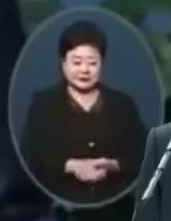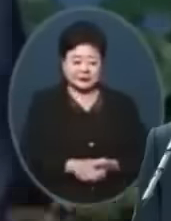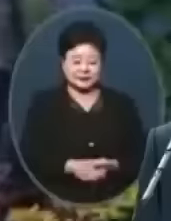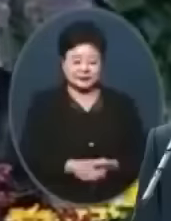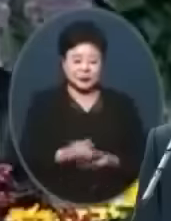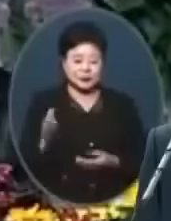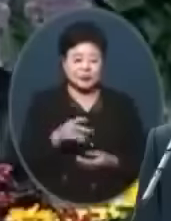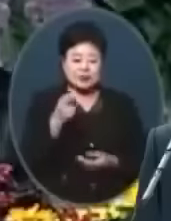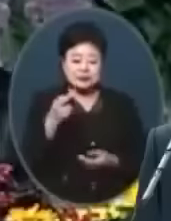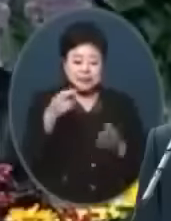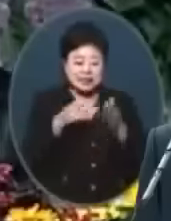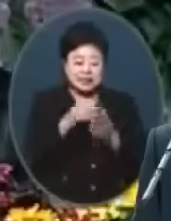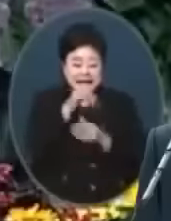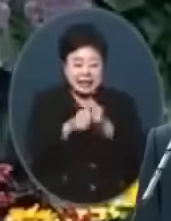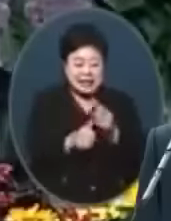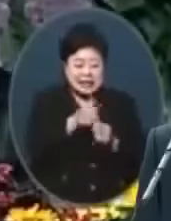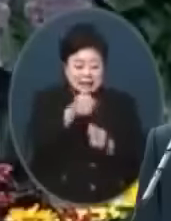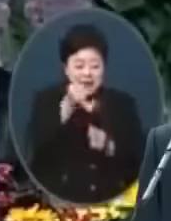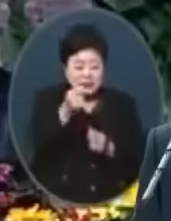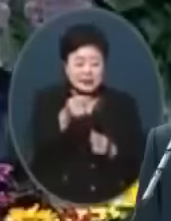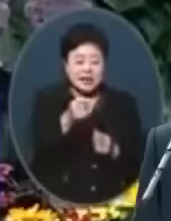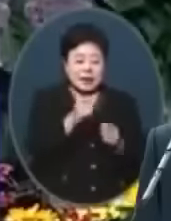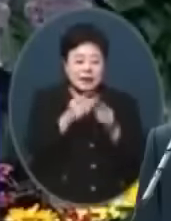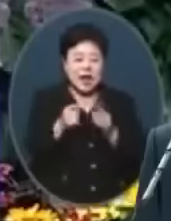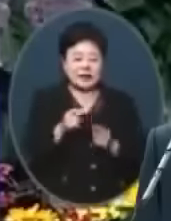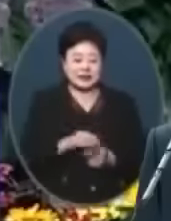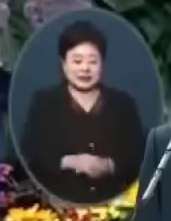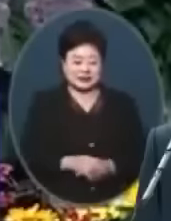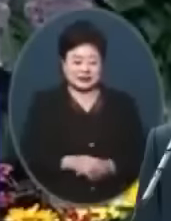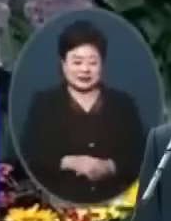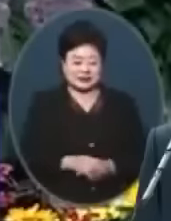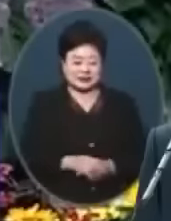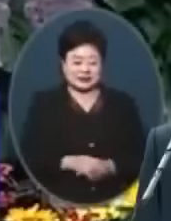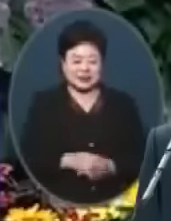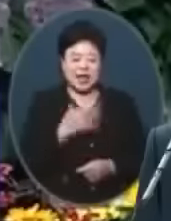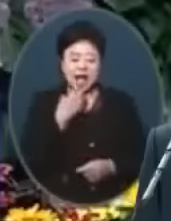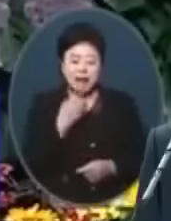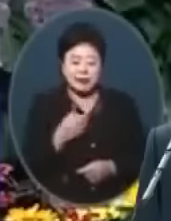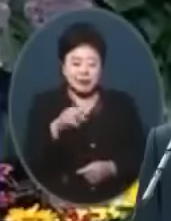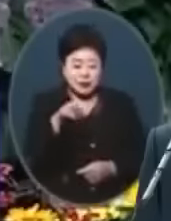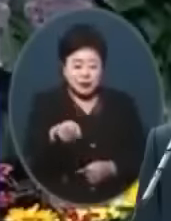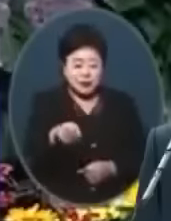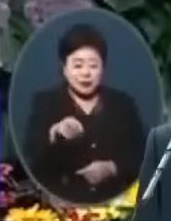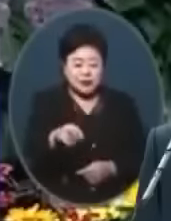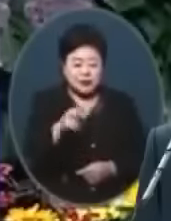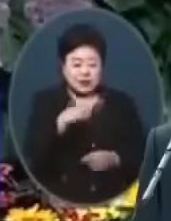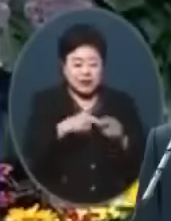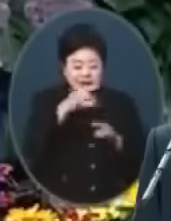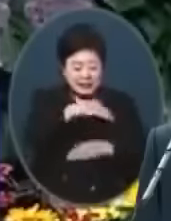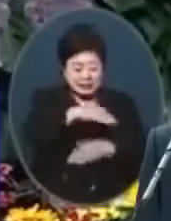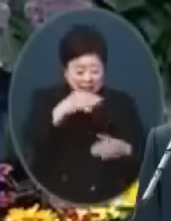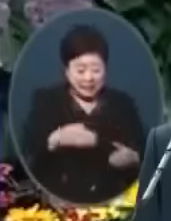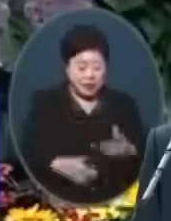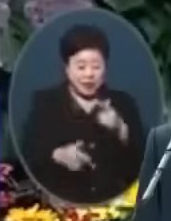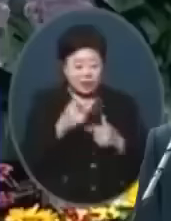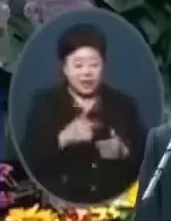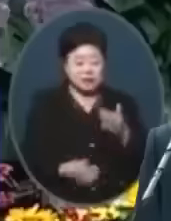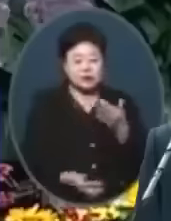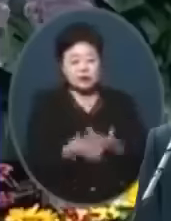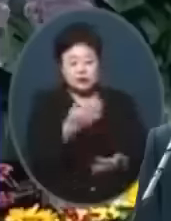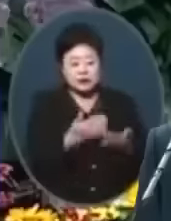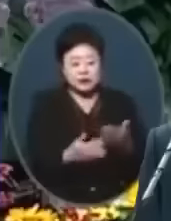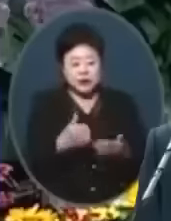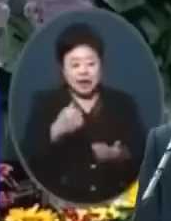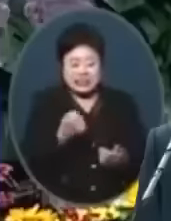12절에 하나님이 그에게 일러주신 곳에 이른지라 이 아브라함이 그곳에 제단을 쌓고 나무를 뿌려놓고 그